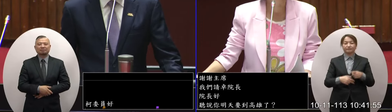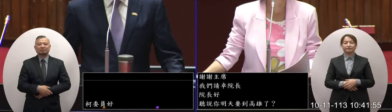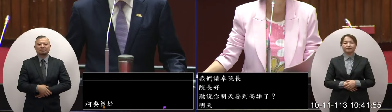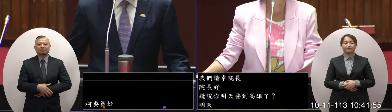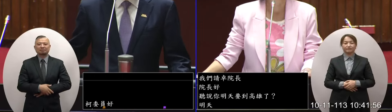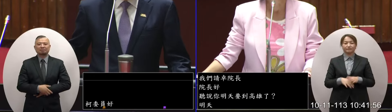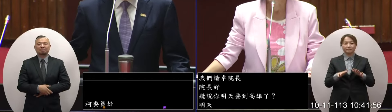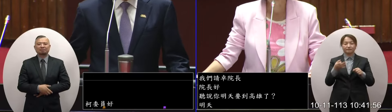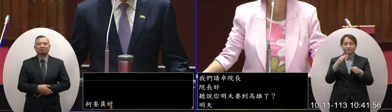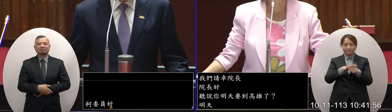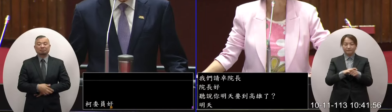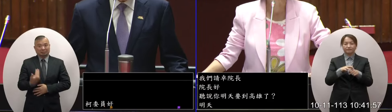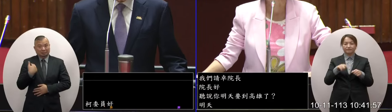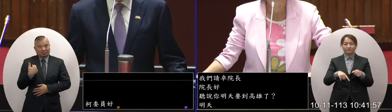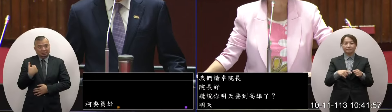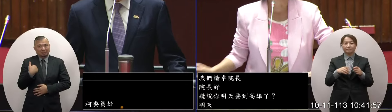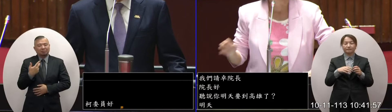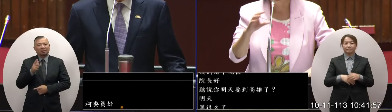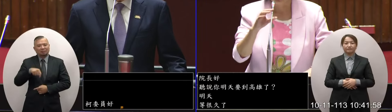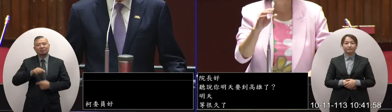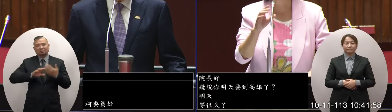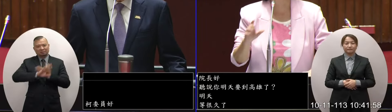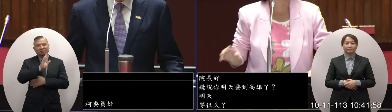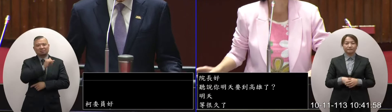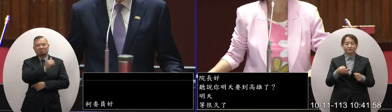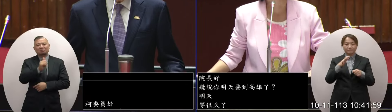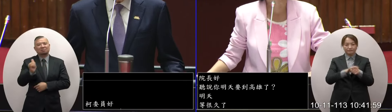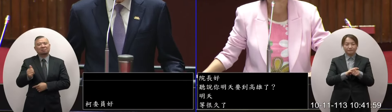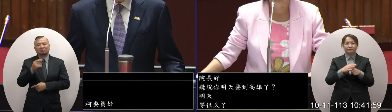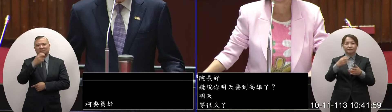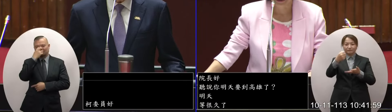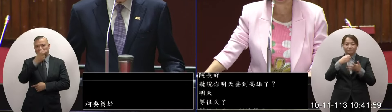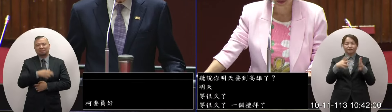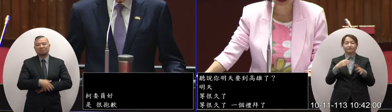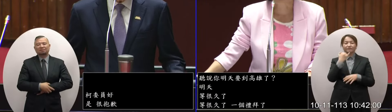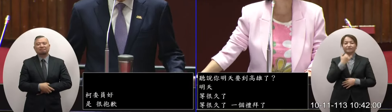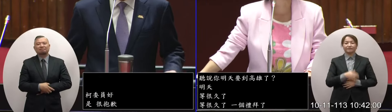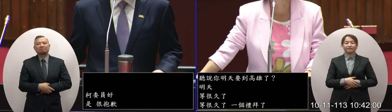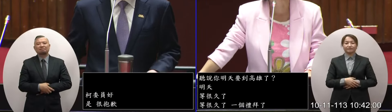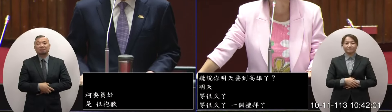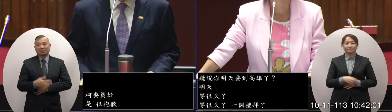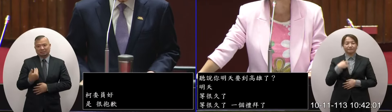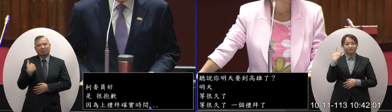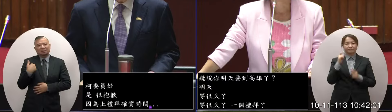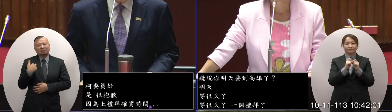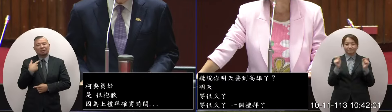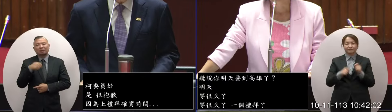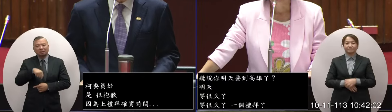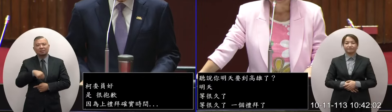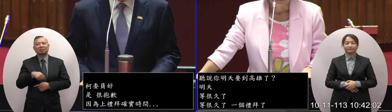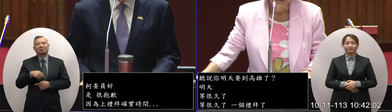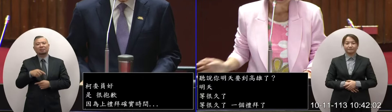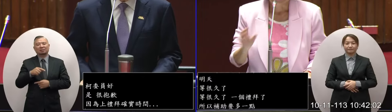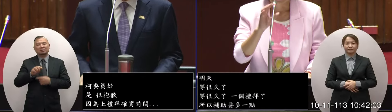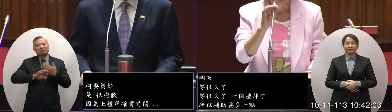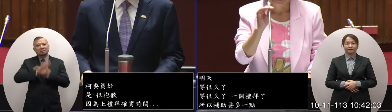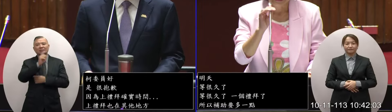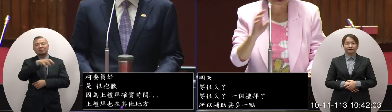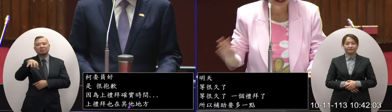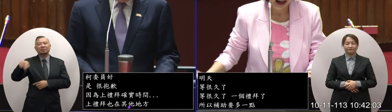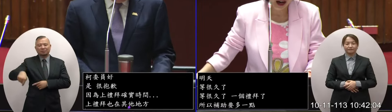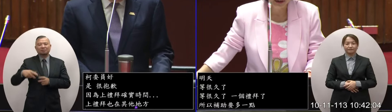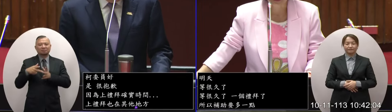哈， 但是我上礼拜也是在其他地方，上礼拜 卡追过来了哈， 上礼拜也是在其他地方，我并没有怠慢，请委员